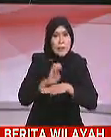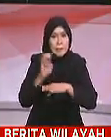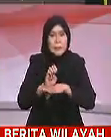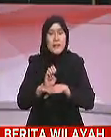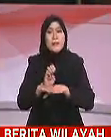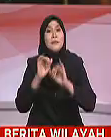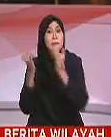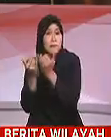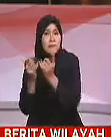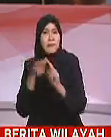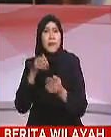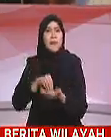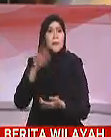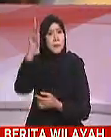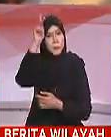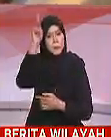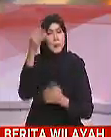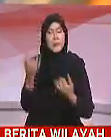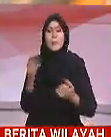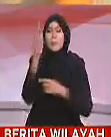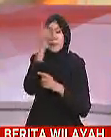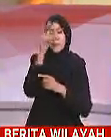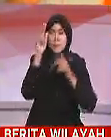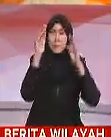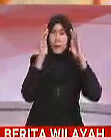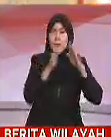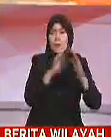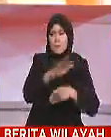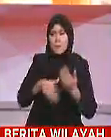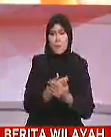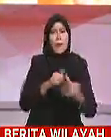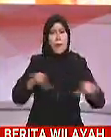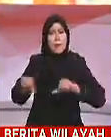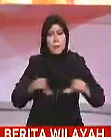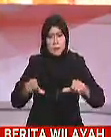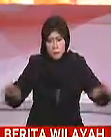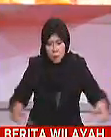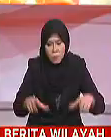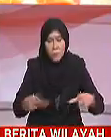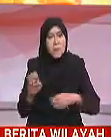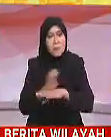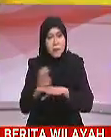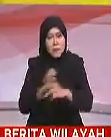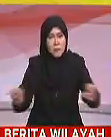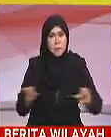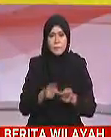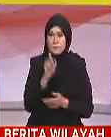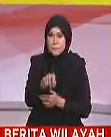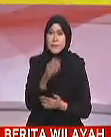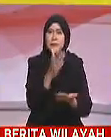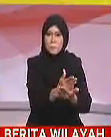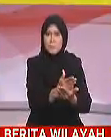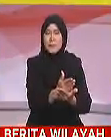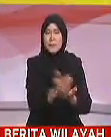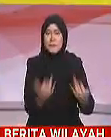Malaysia Berhad di Kota Baru. Minggu lalu, Kerajaan Pahang mengarahkan semua aktiviti melombong emas di kawasan tersebut perlu dihentikan